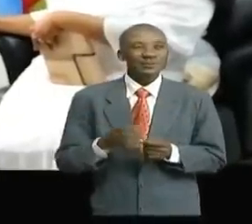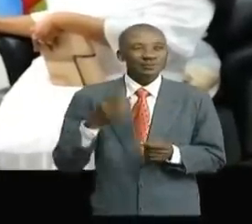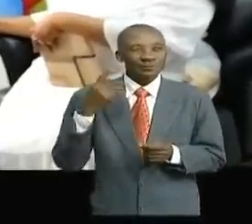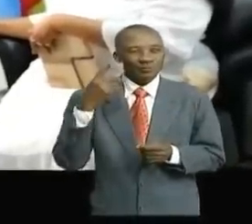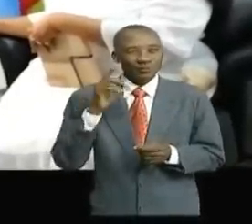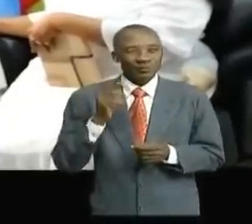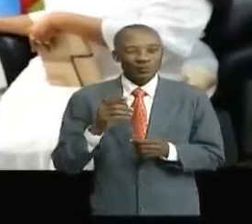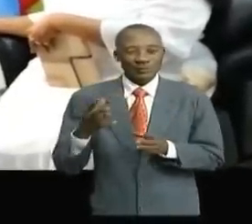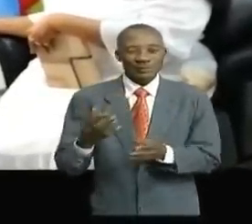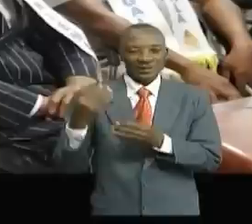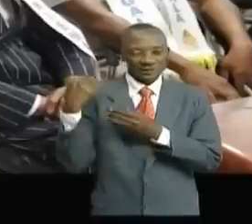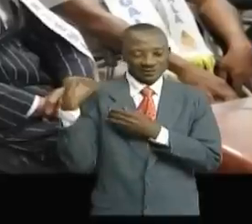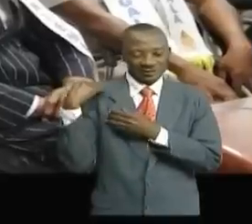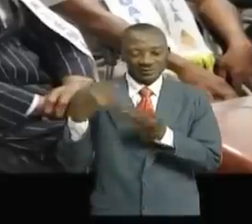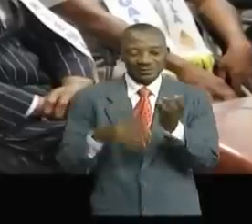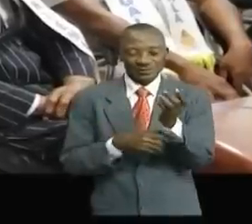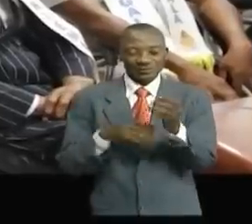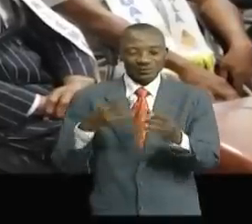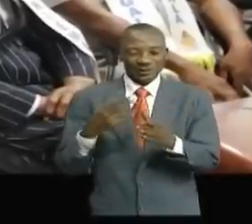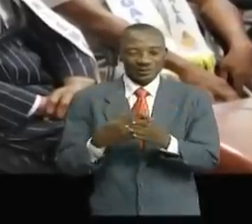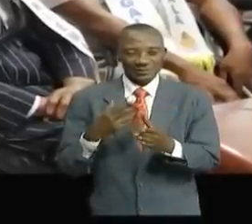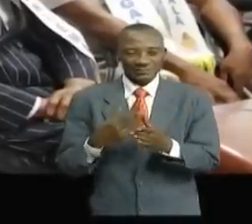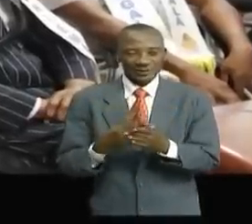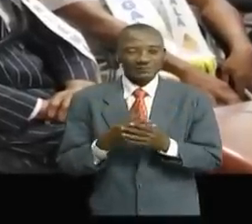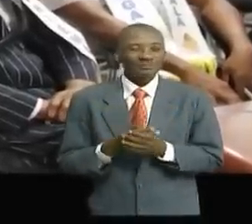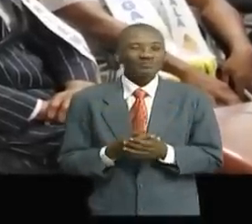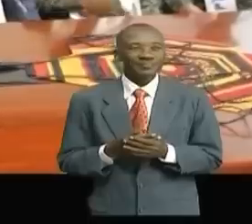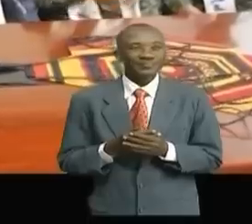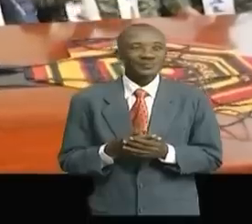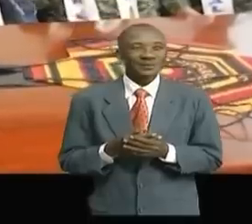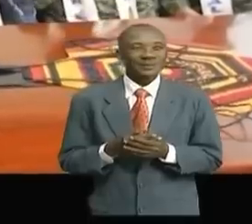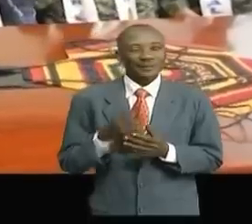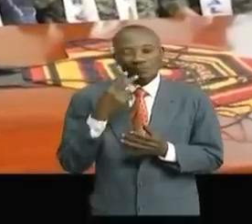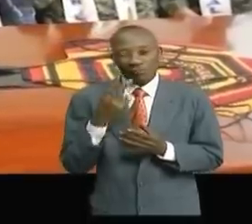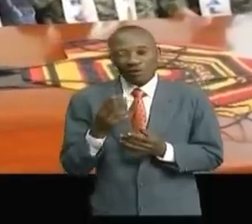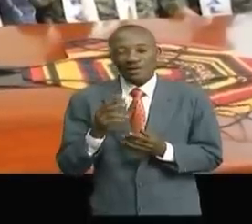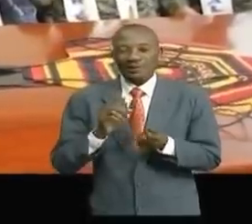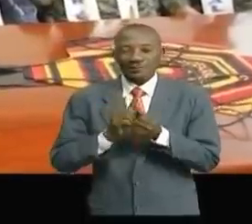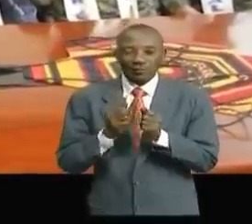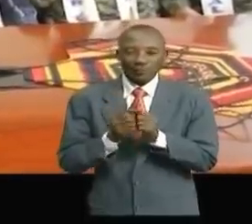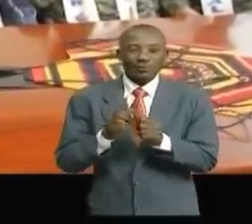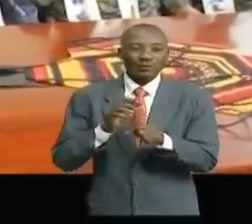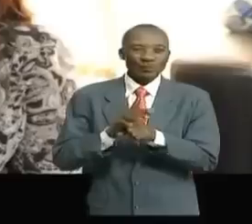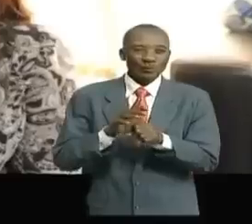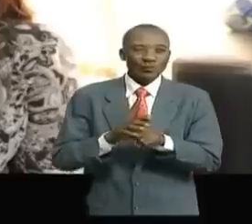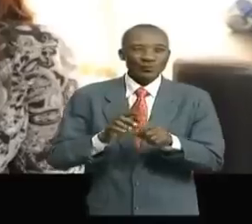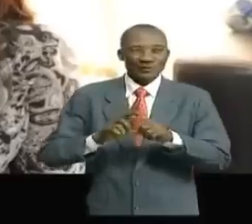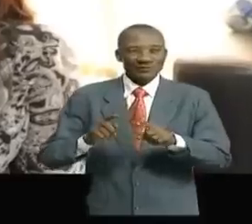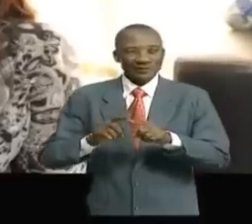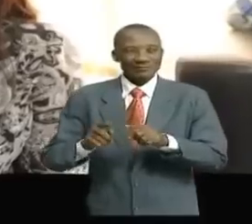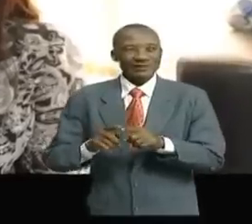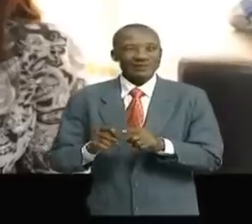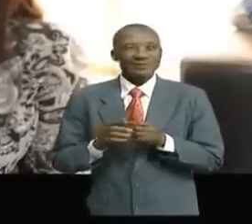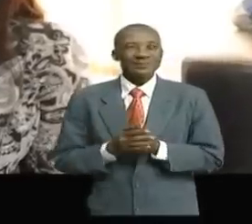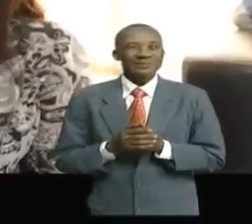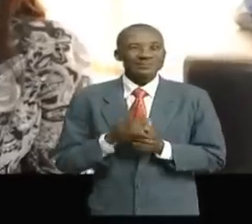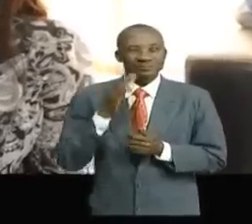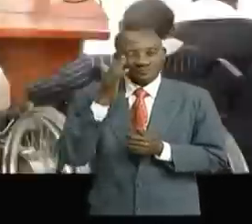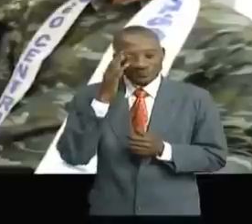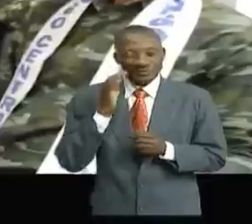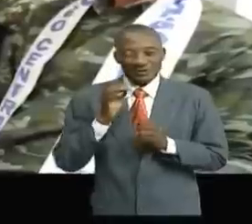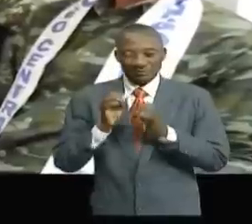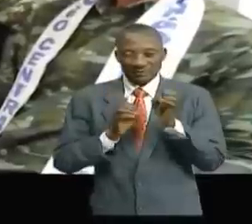charge des personnes avec handicap lors des opérations d'identification et d'enrôlement des électeurs, de l'évaluation du